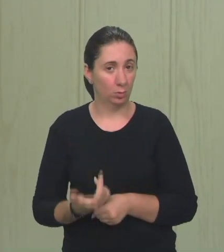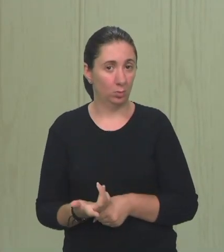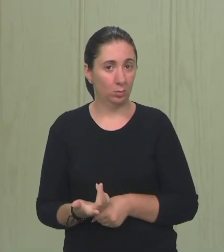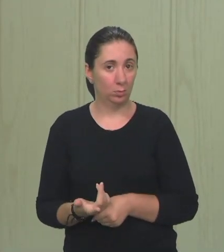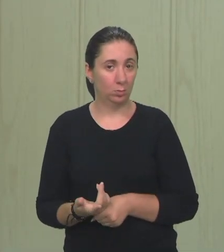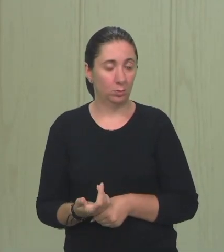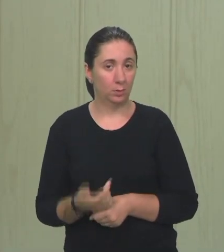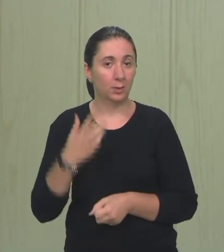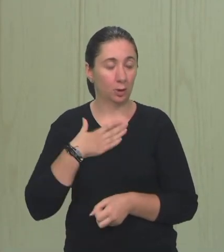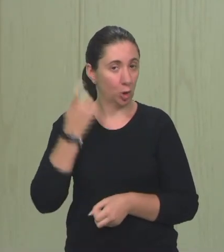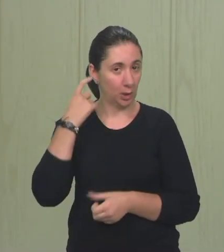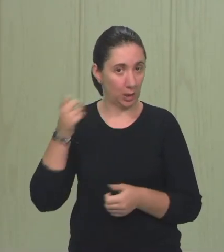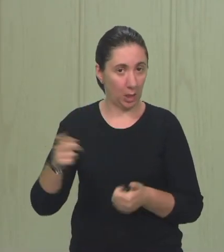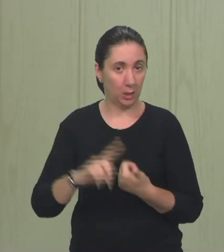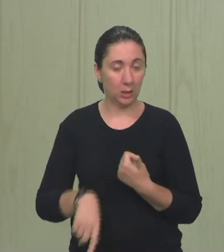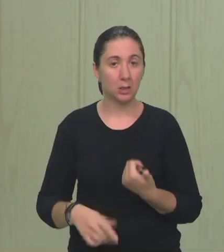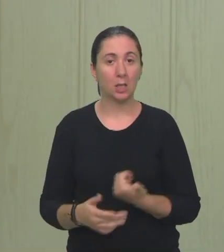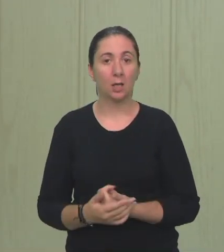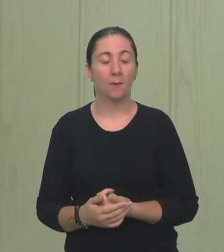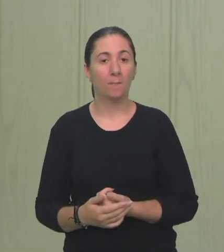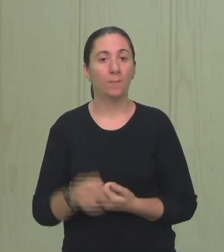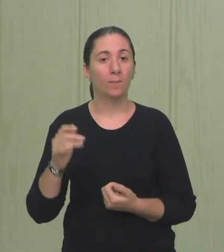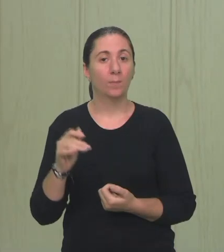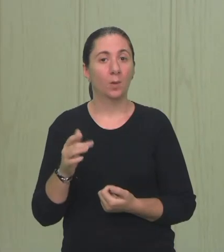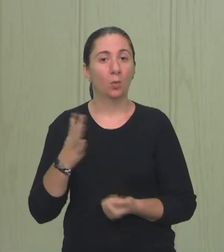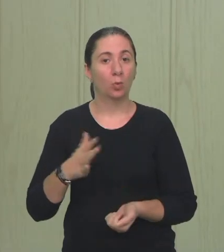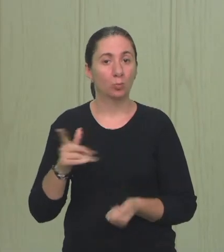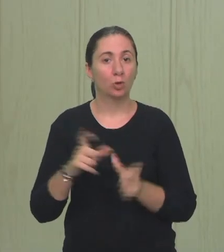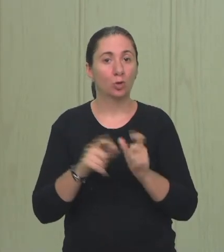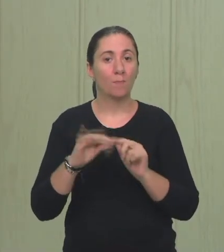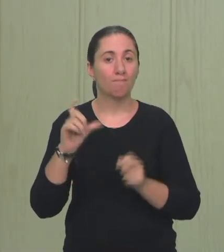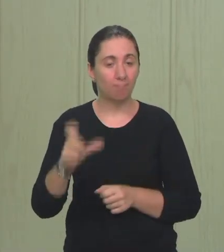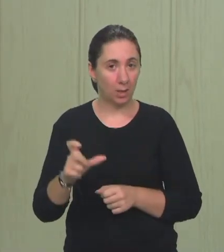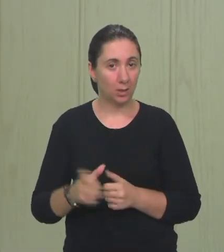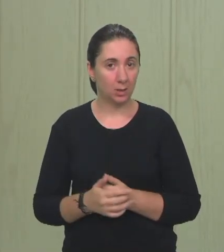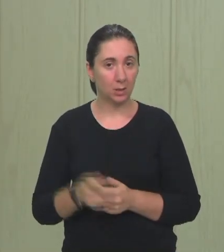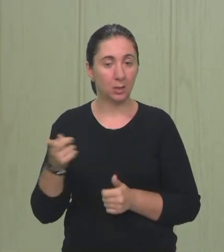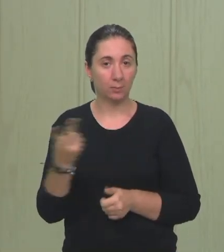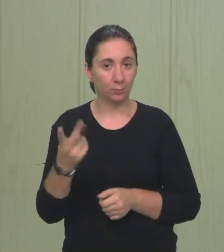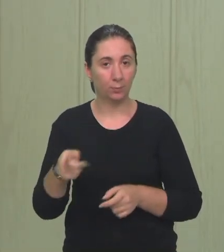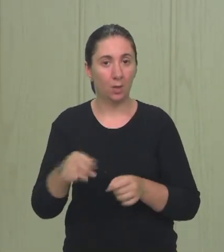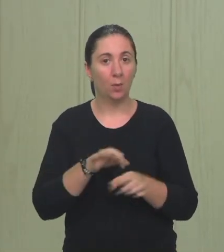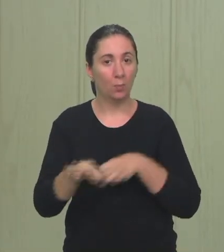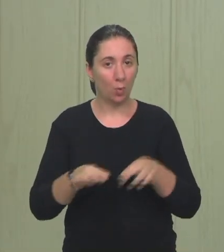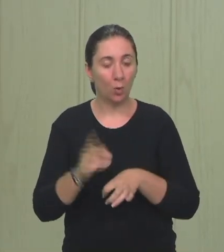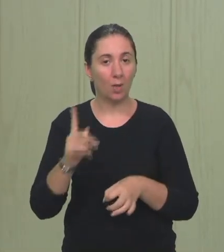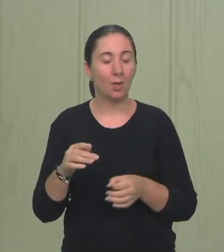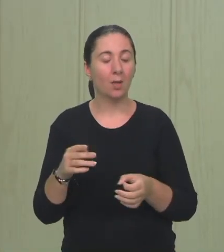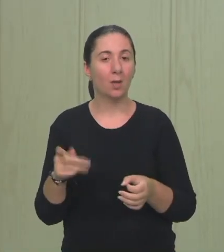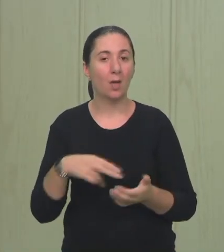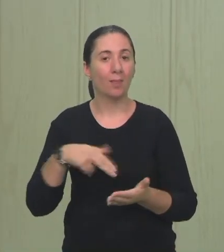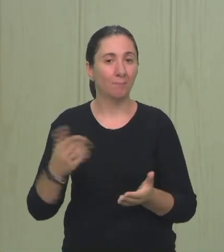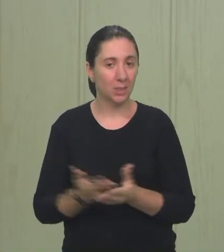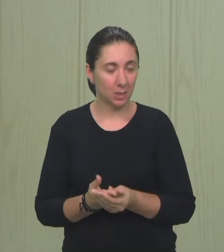Pa, znači, naša tajnica i sada gospođa Špac. One su na projektima i na